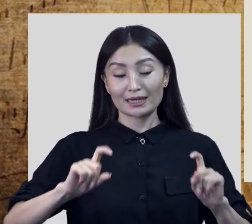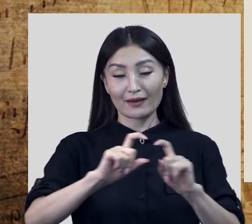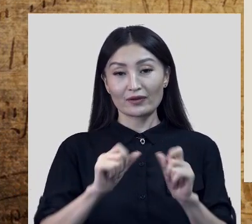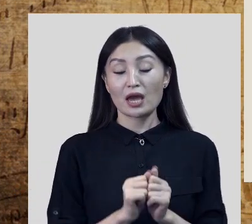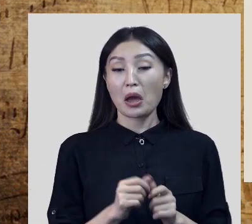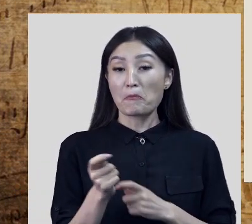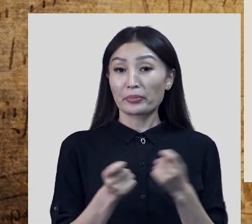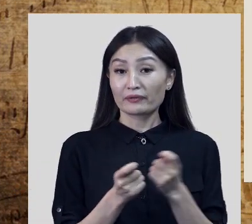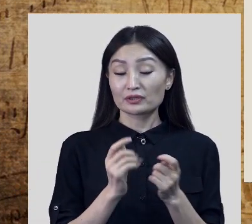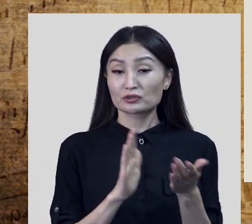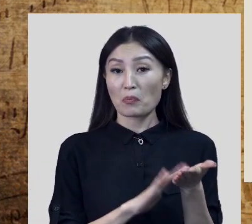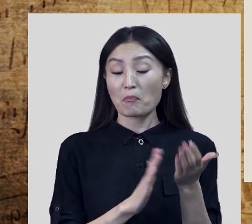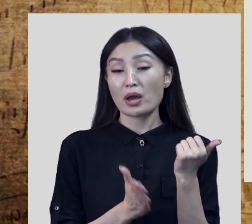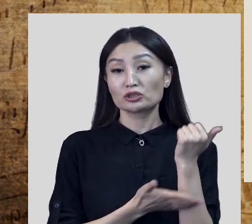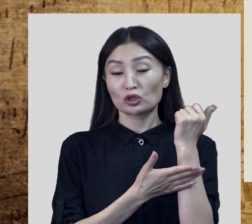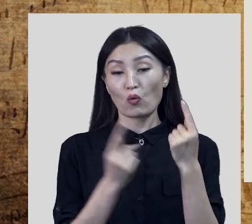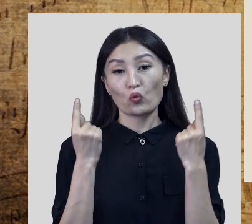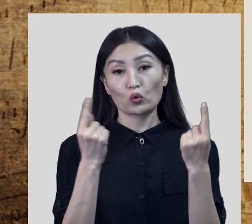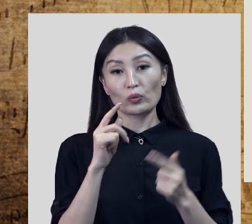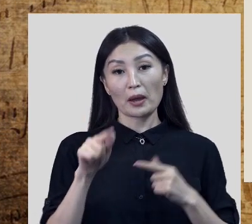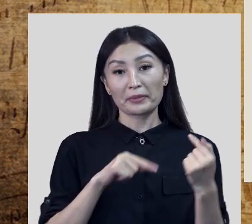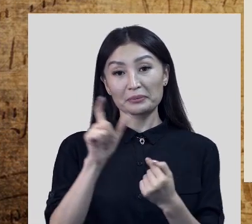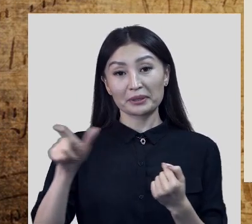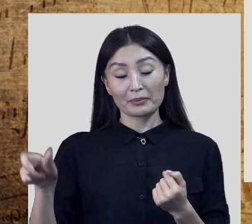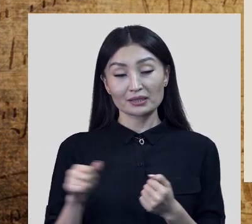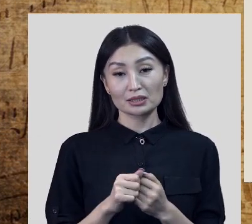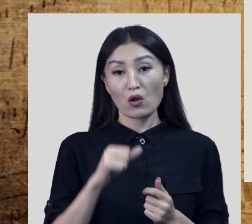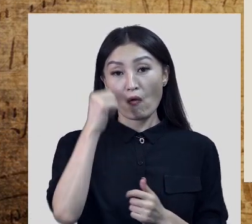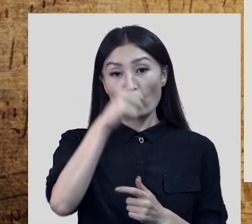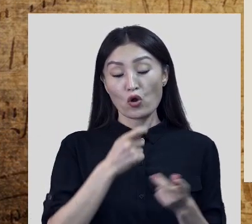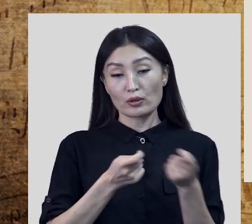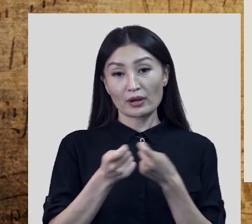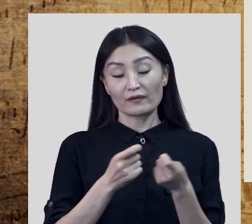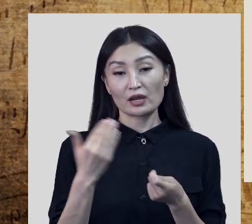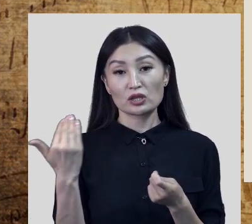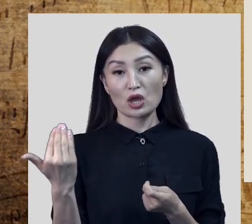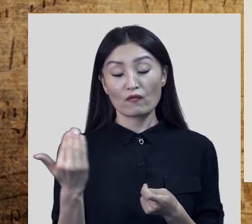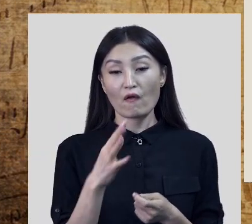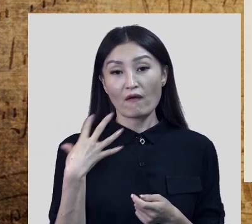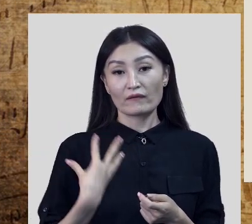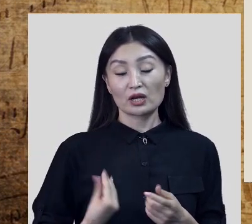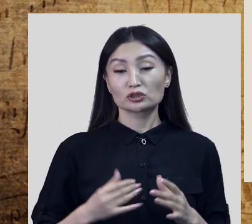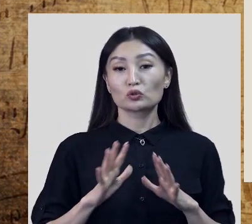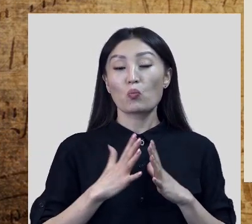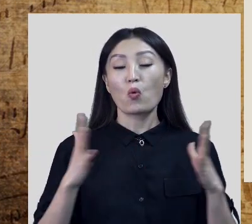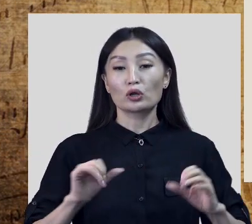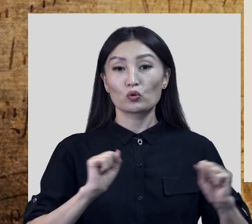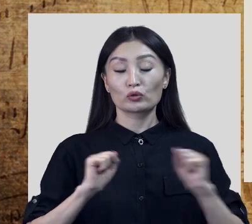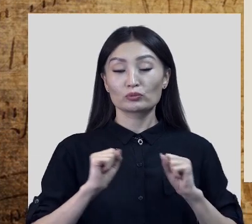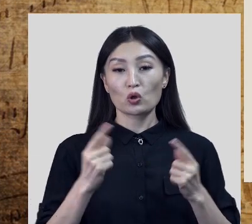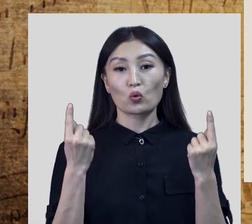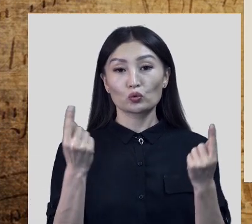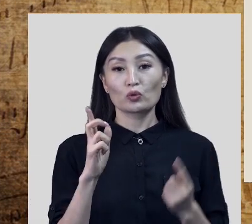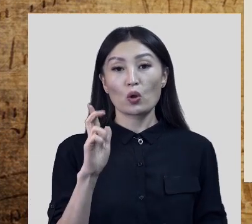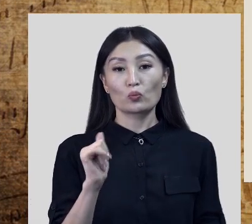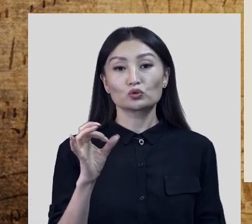правительство поощряло крупных предпринимателей в годы правления наполеона 3 во франции еще более укрепилась власть крупной